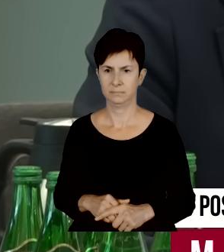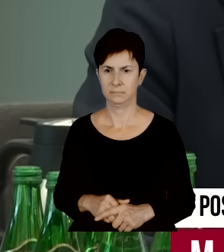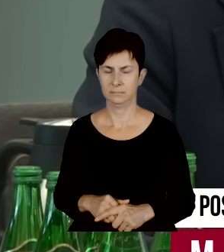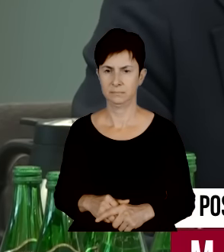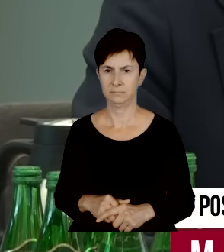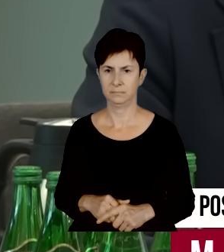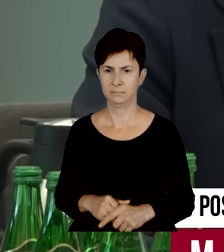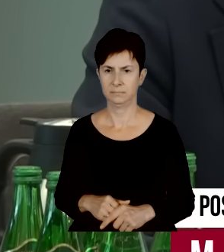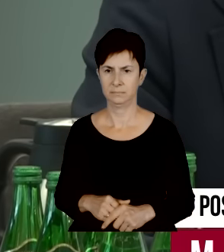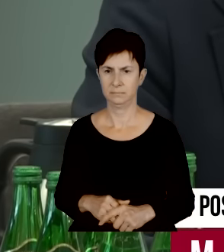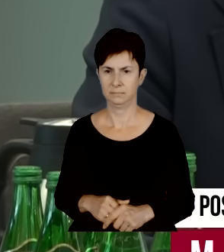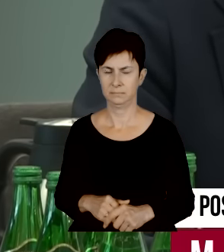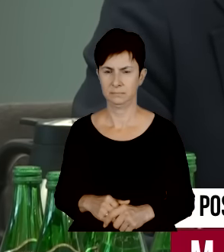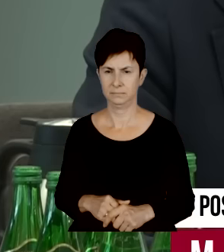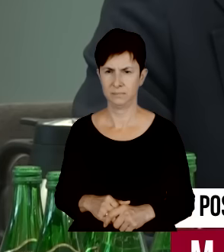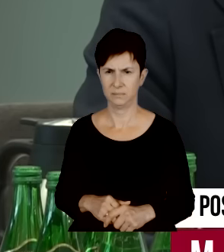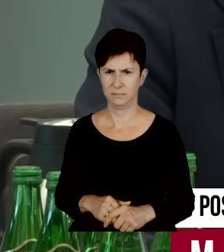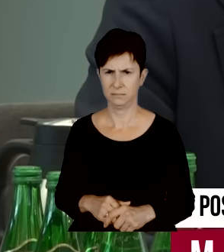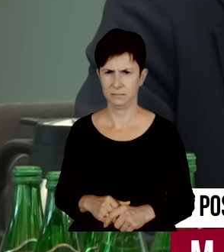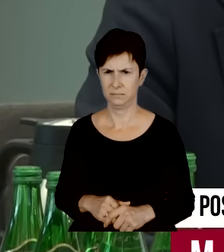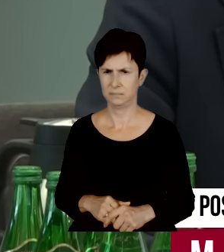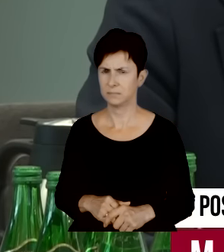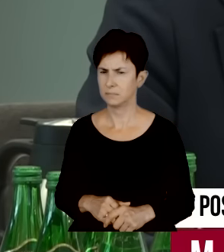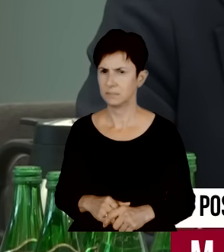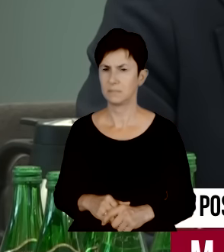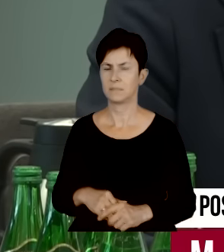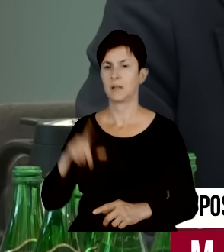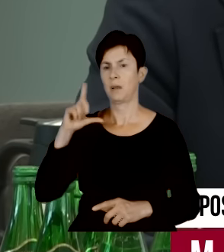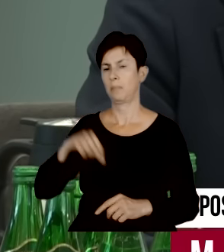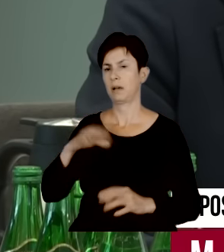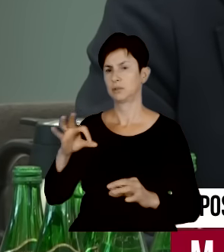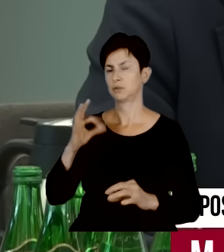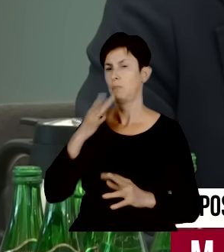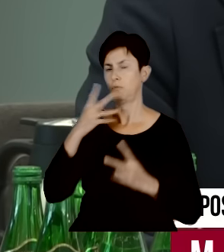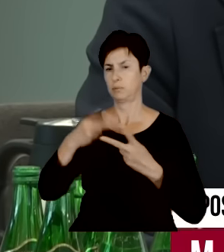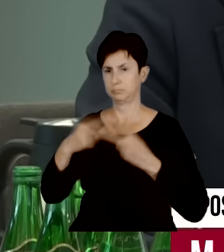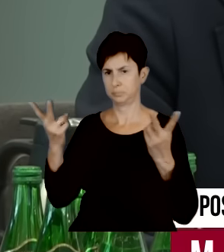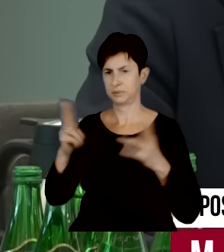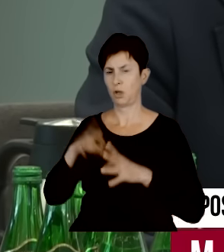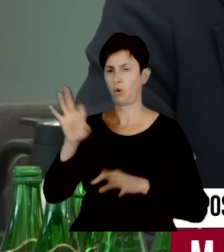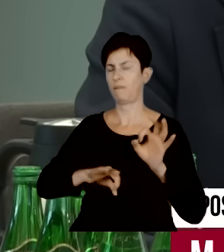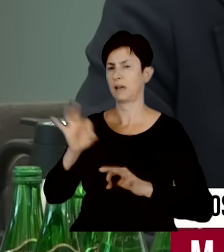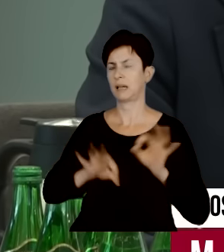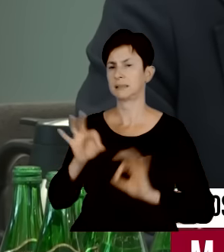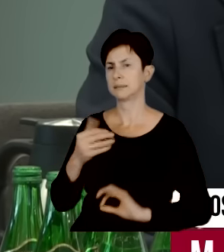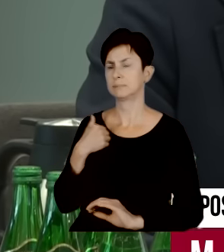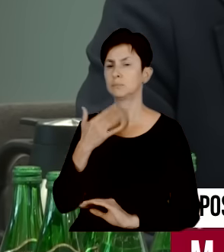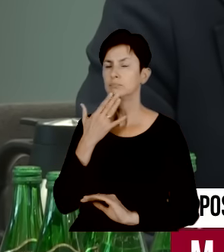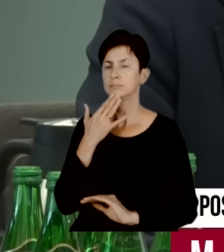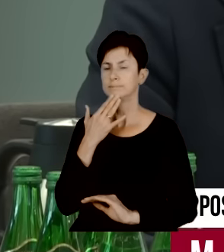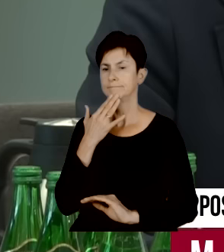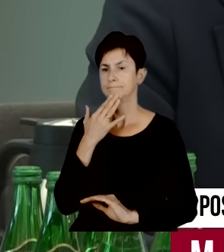pan się dalece prawdą powiedział panis publicznej na swojej konferencji że